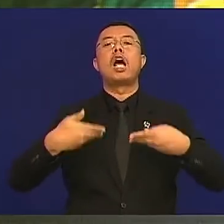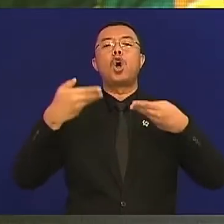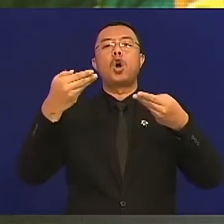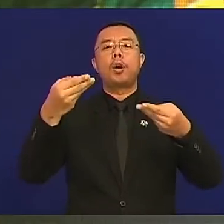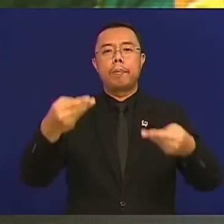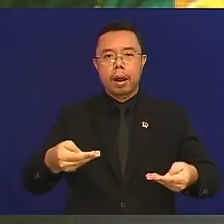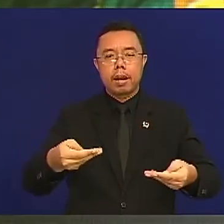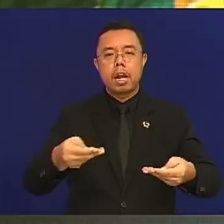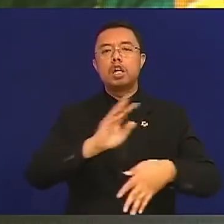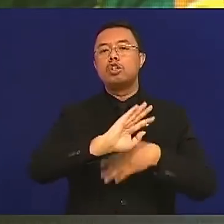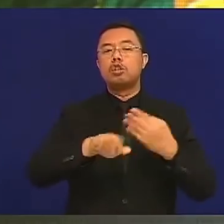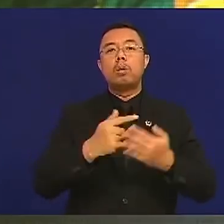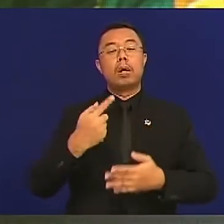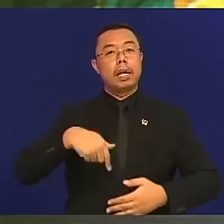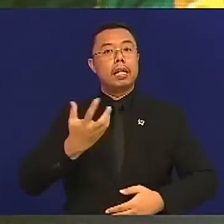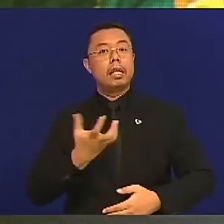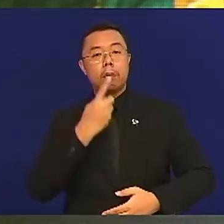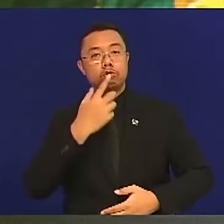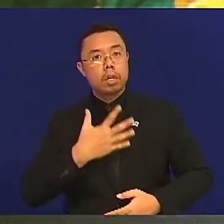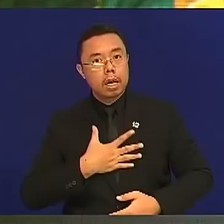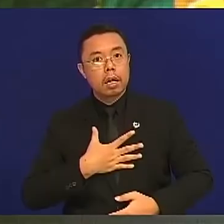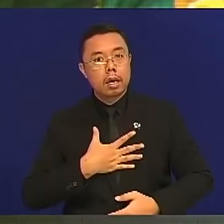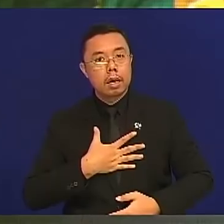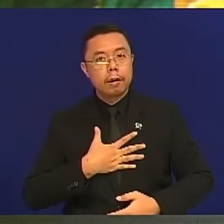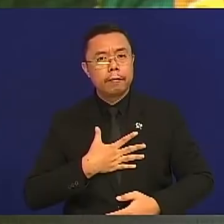korbankan apapun yang kita miliki.